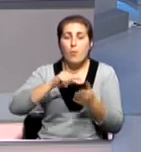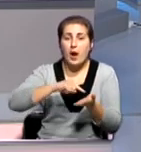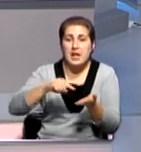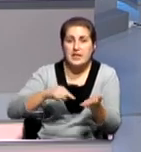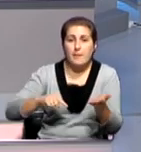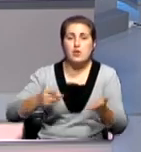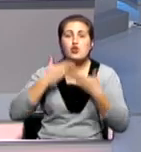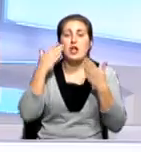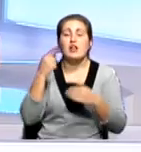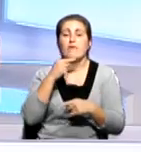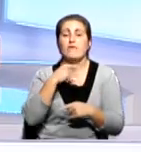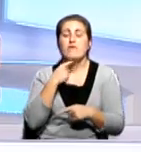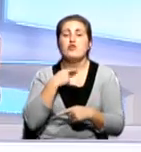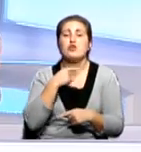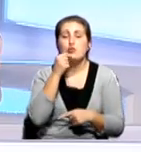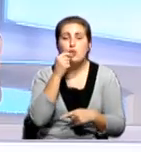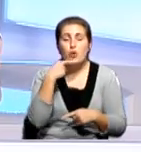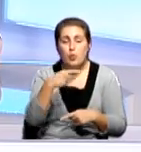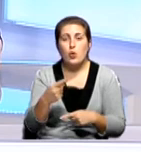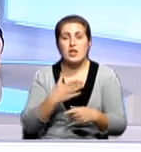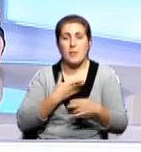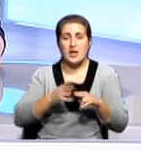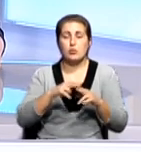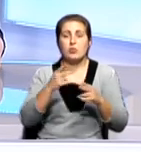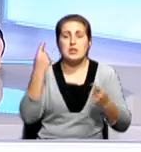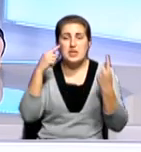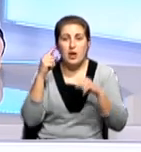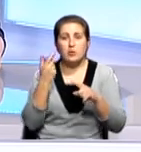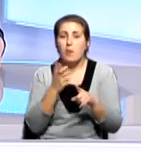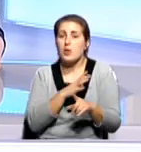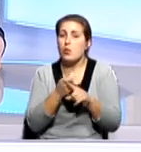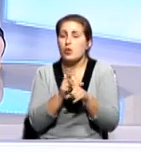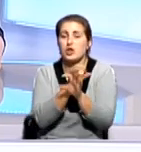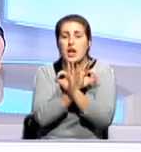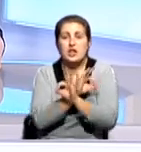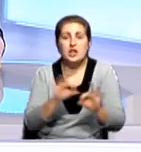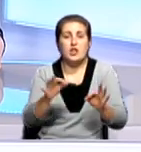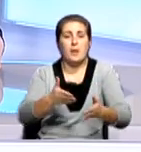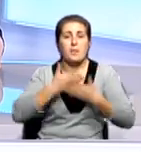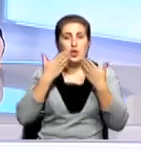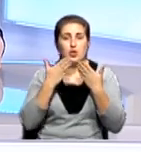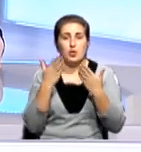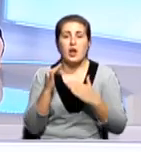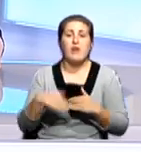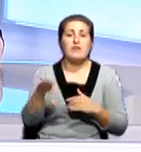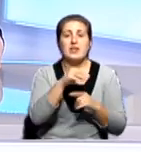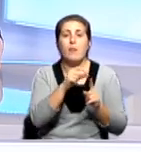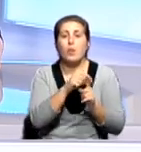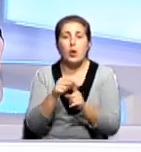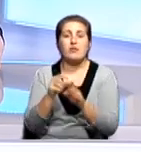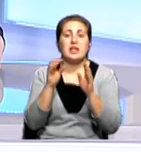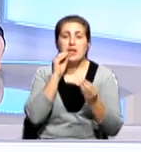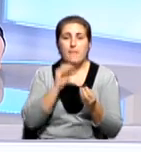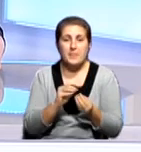читала вслух нам сказку начало сказки было очень отлично прочтено Все буковки на